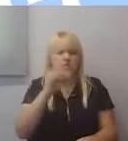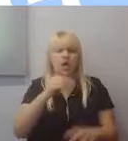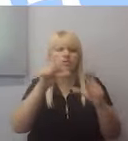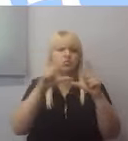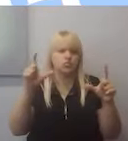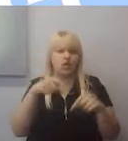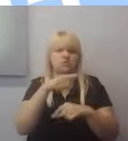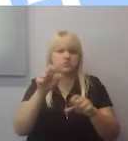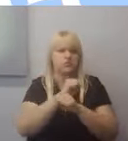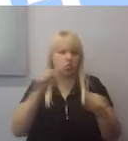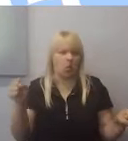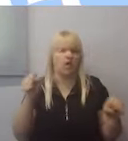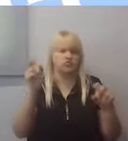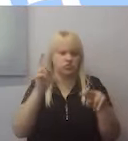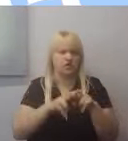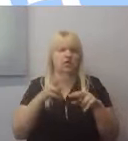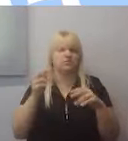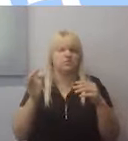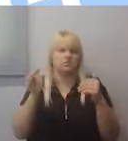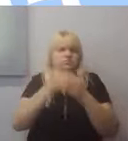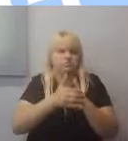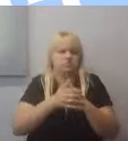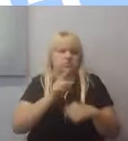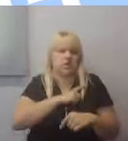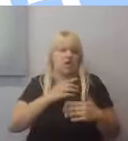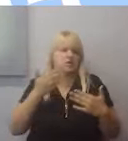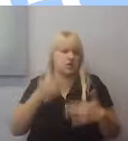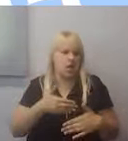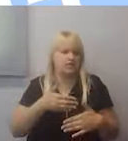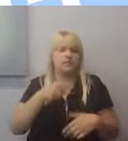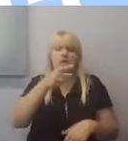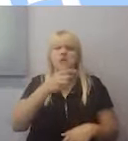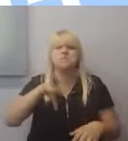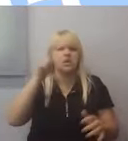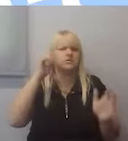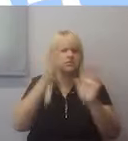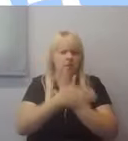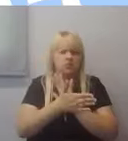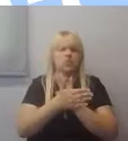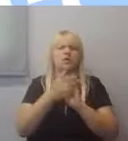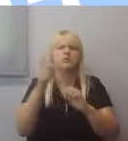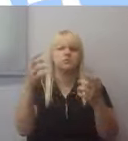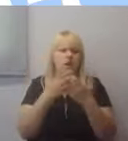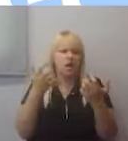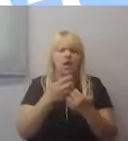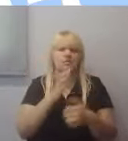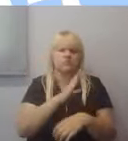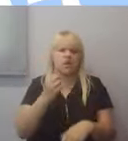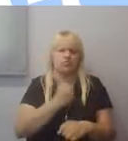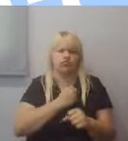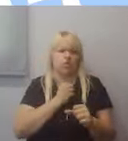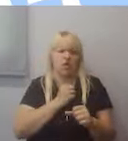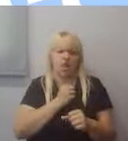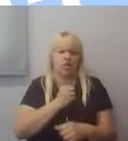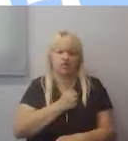vietas kur kur sevi pasargāt ja un un mēs saprotam to kad karš ir tik nežēlīgs ja un it sevišķiīt